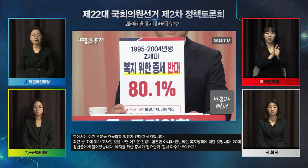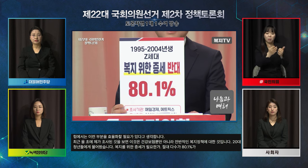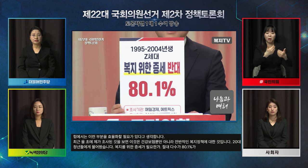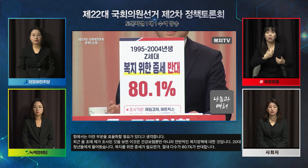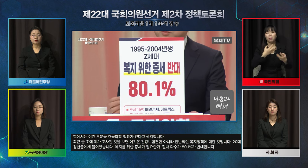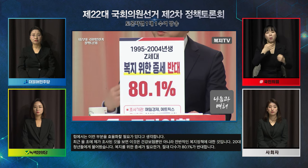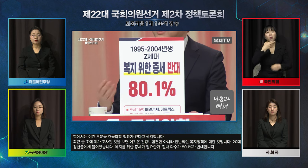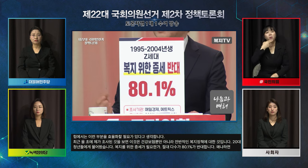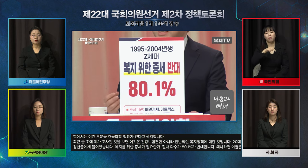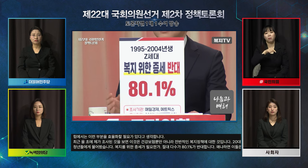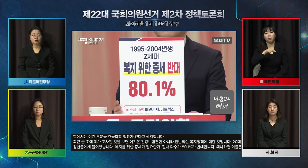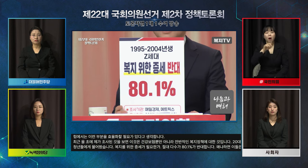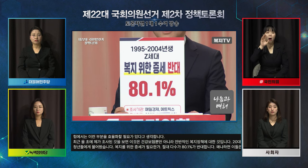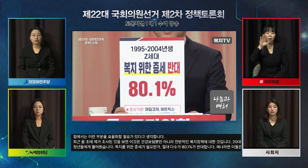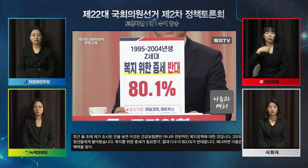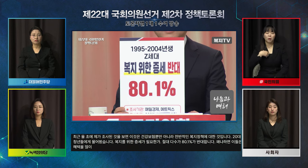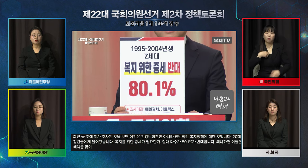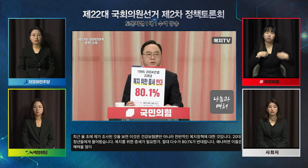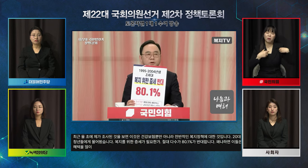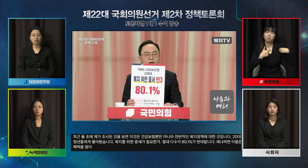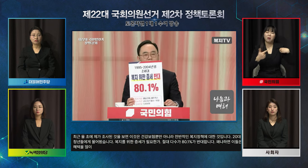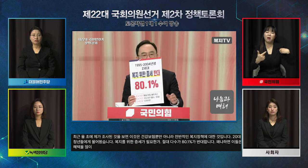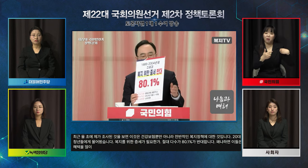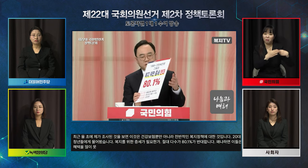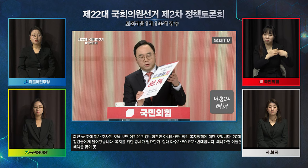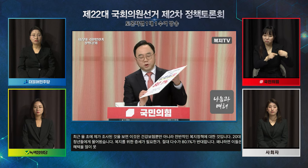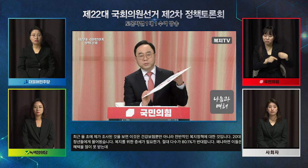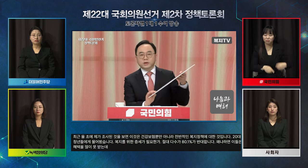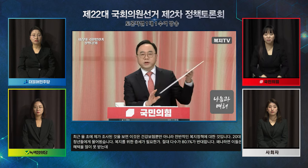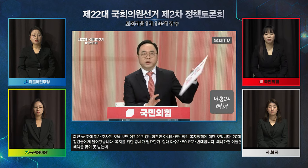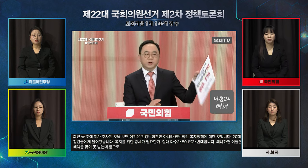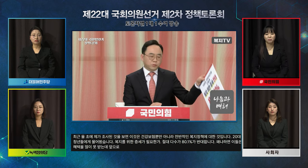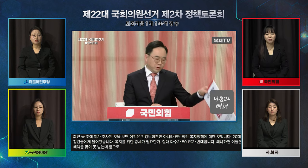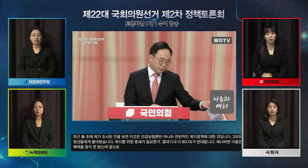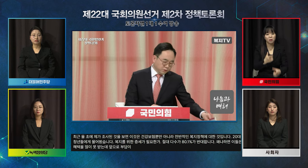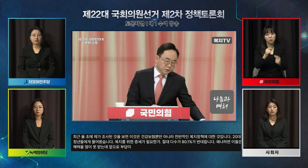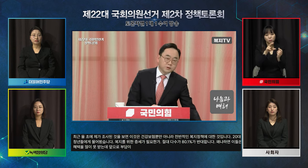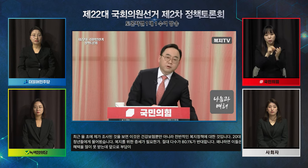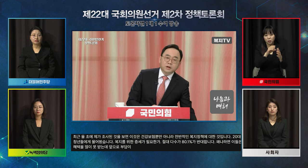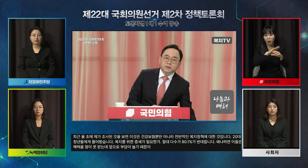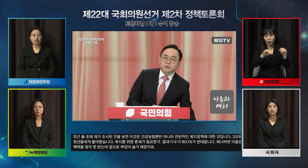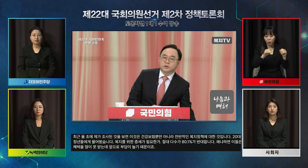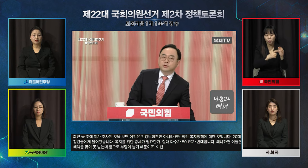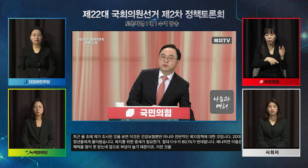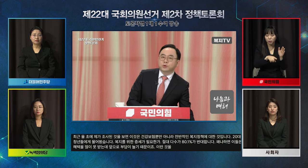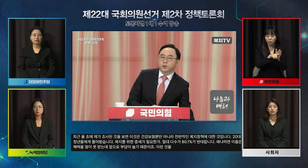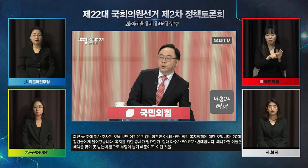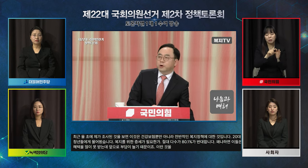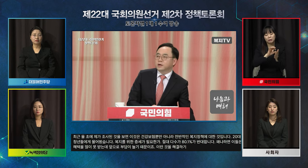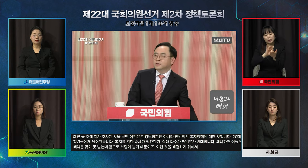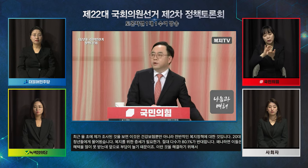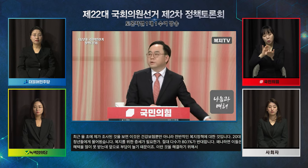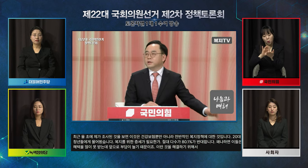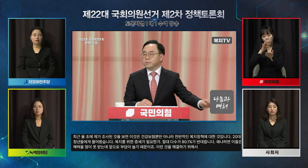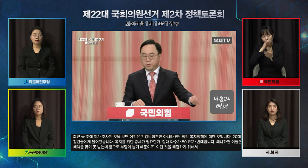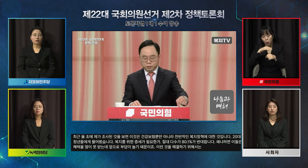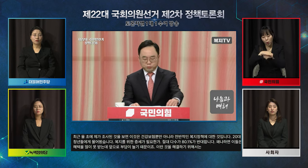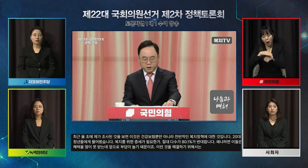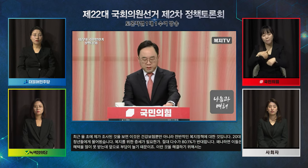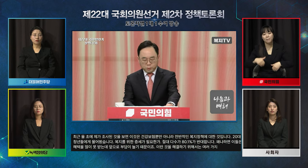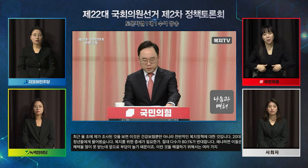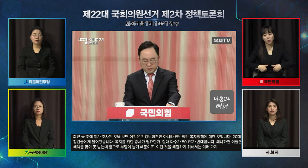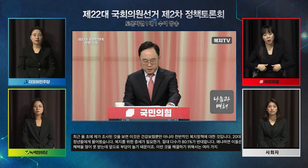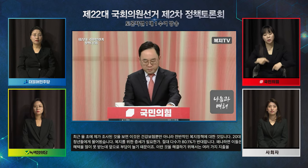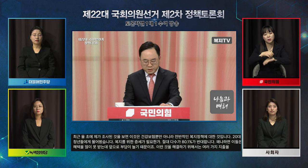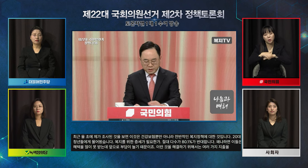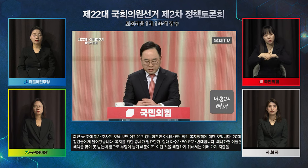못 받는데 앞으로 부담이 많이 늘어나기 때문에 그런 것이죠. 이런 문제를 해결하기 위해서는 여러 가지 지출을 효율화하는 정책이 매우